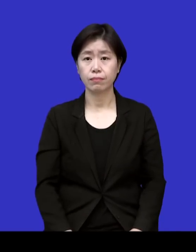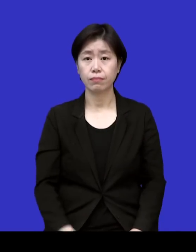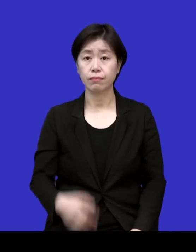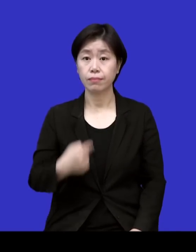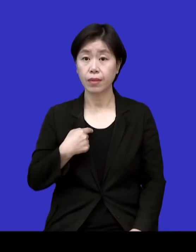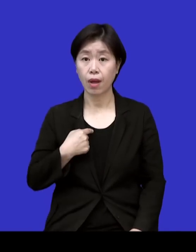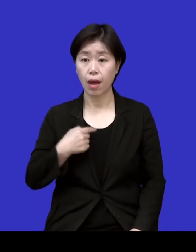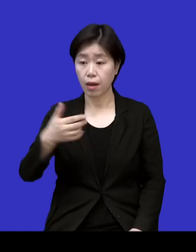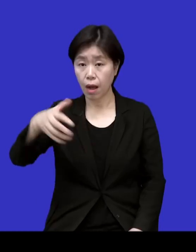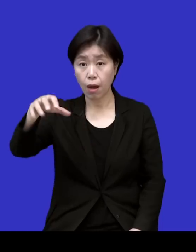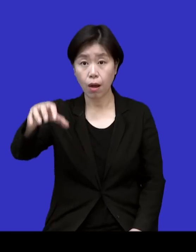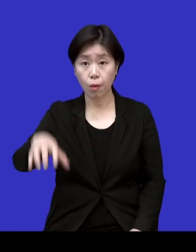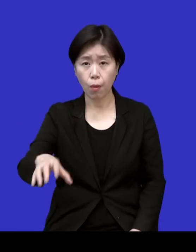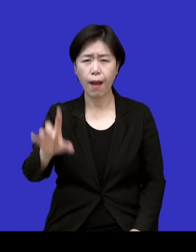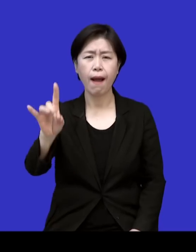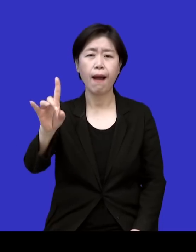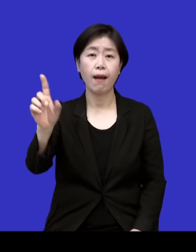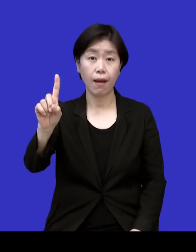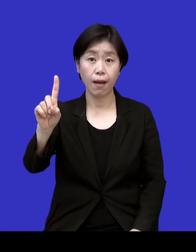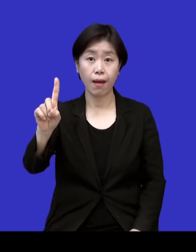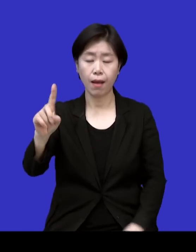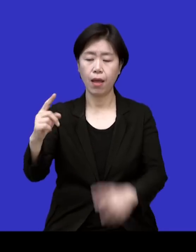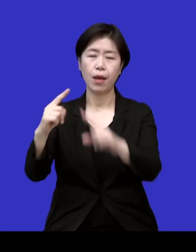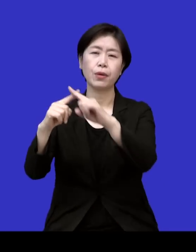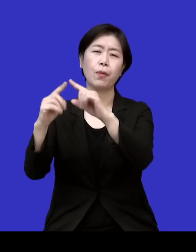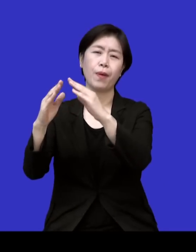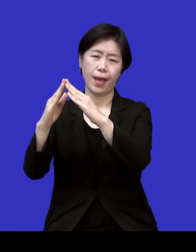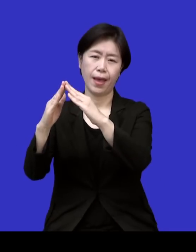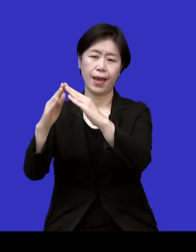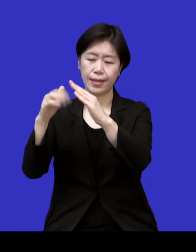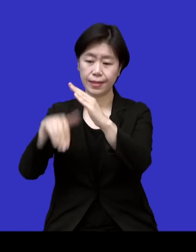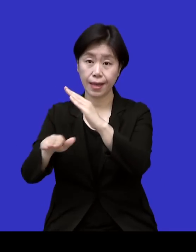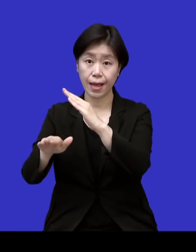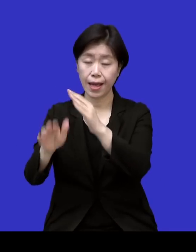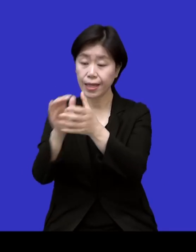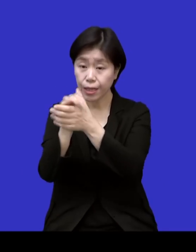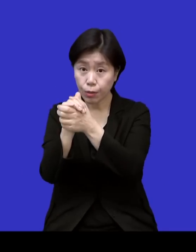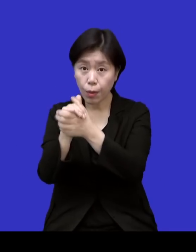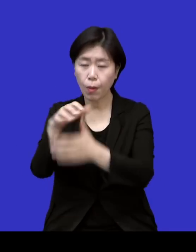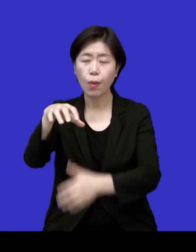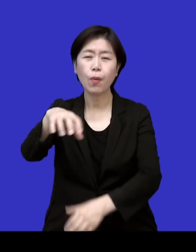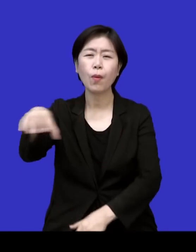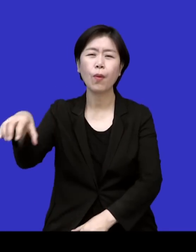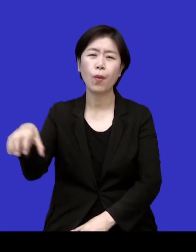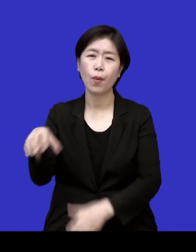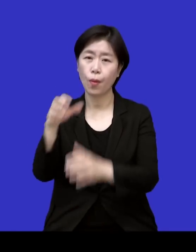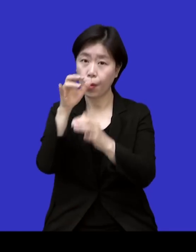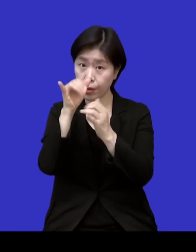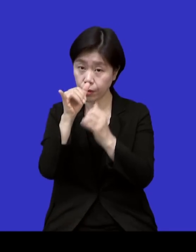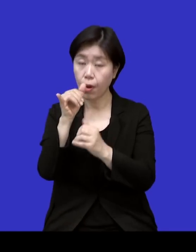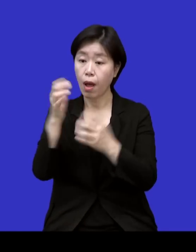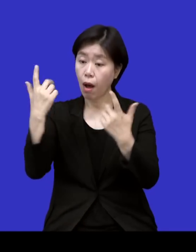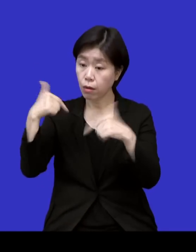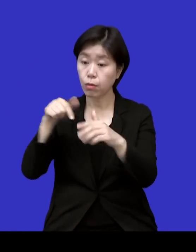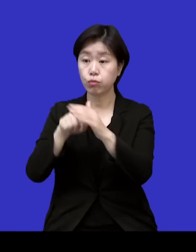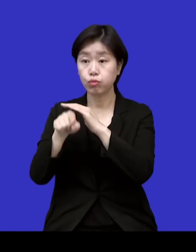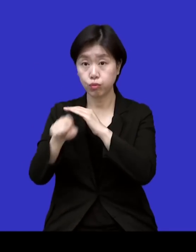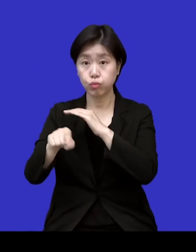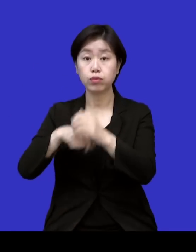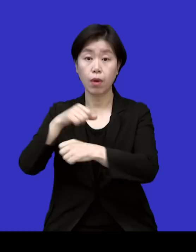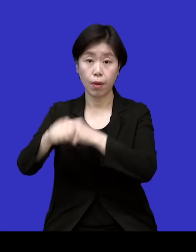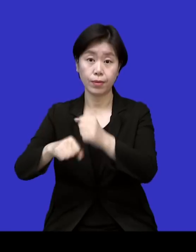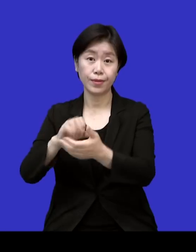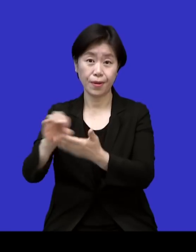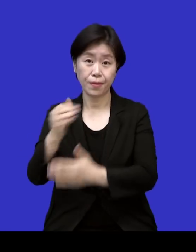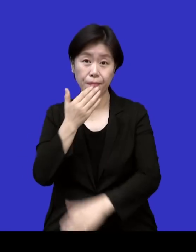교회 지하 기도실이 항상 열려 있다는 얘기를 들어가지고 네. 그래서 일 끝나고 퇴근하면 항상 그